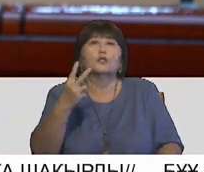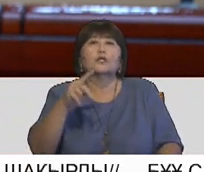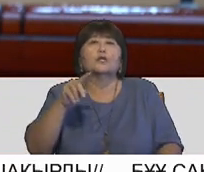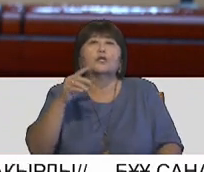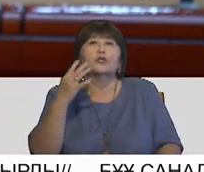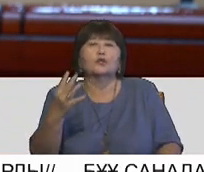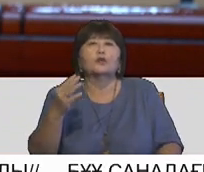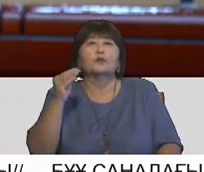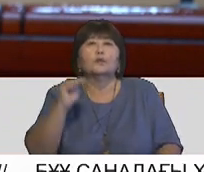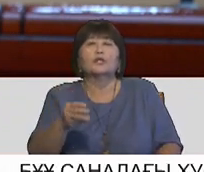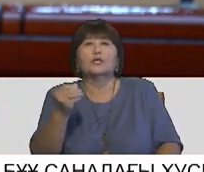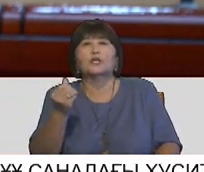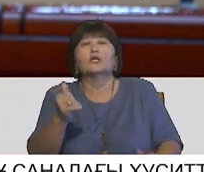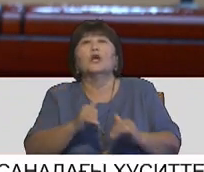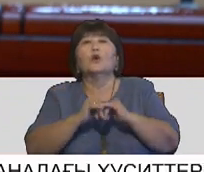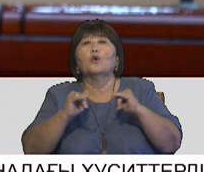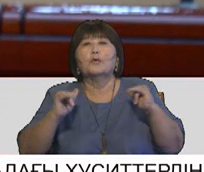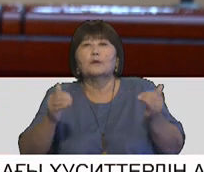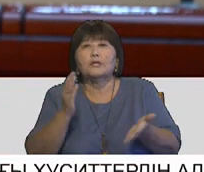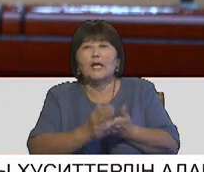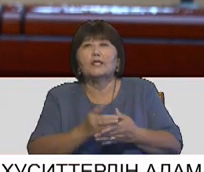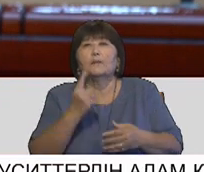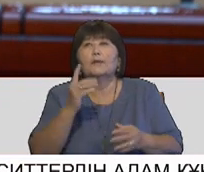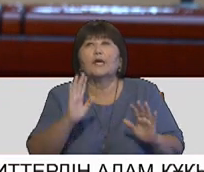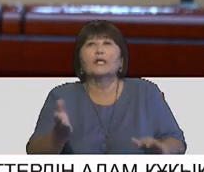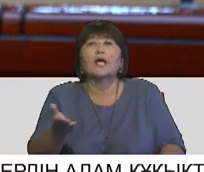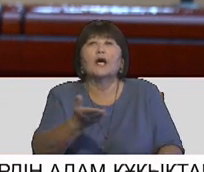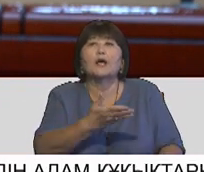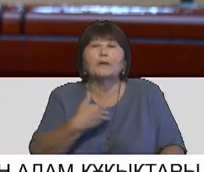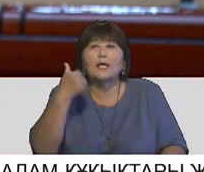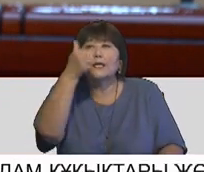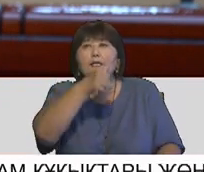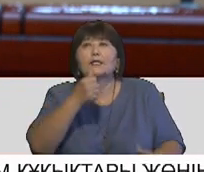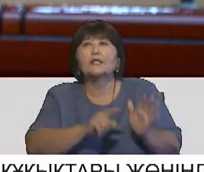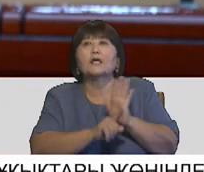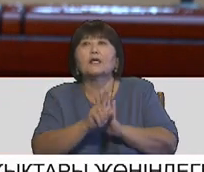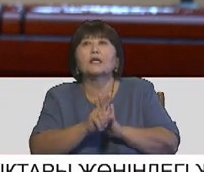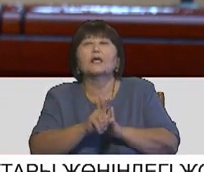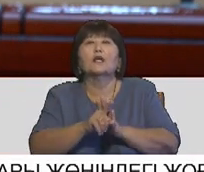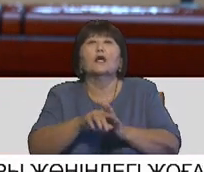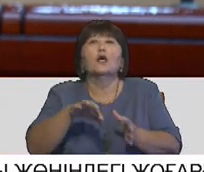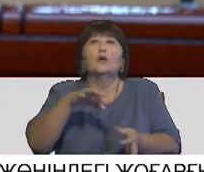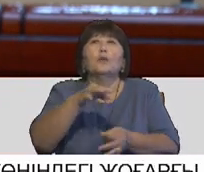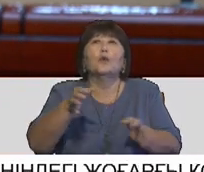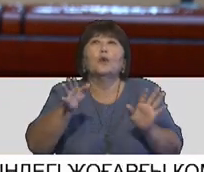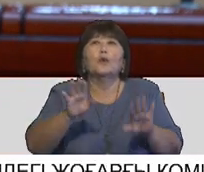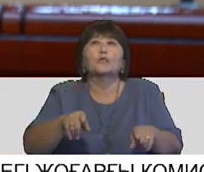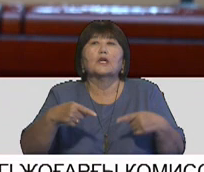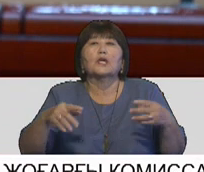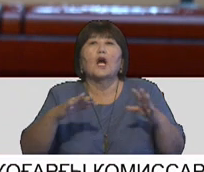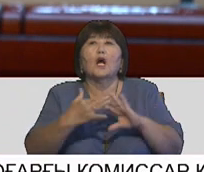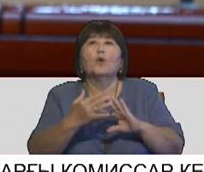29 миллиард 1 347 400 теңге көбейтіп жатырмыз. Және бір ғана бізде жылдың басында бос қалдықты бәрі ауылдар мен